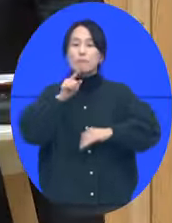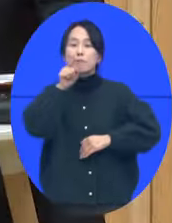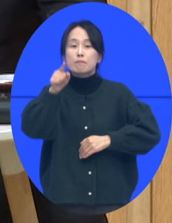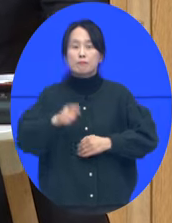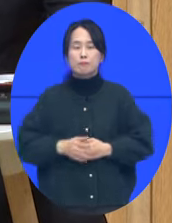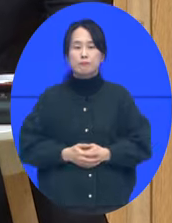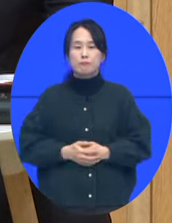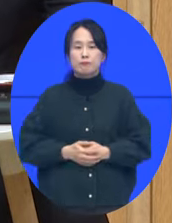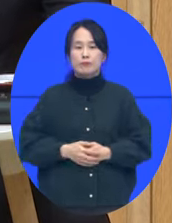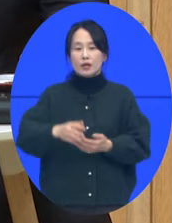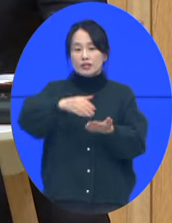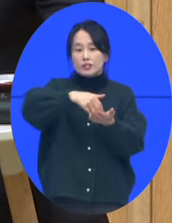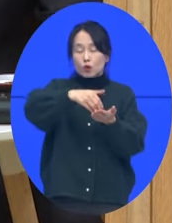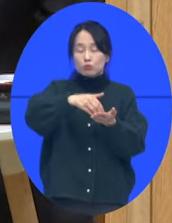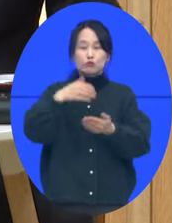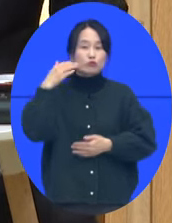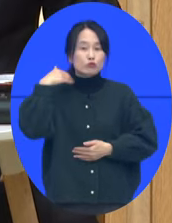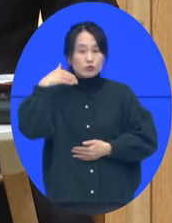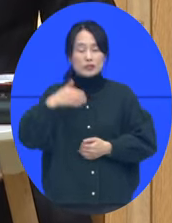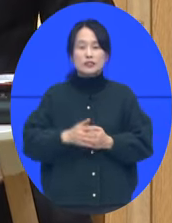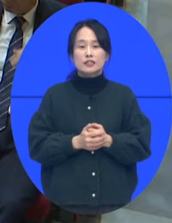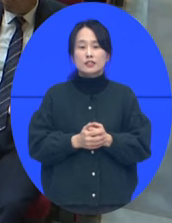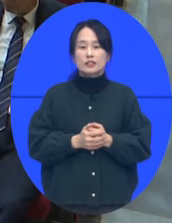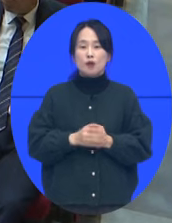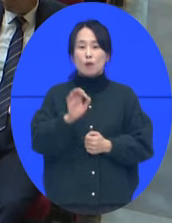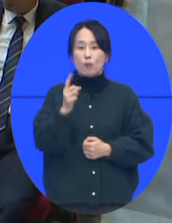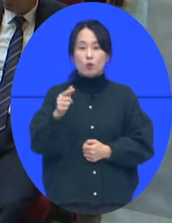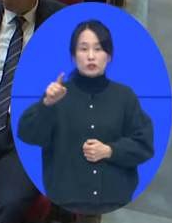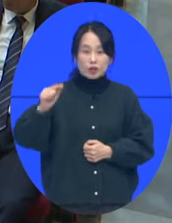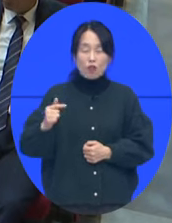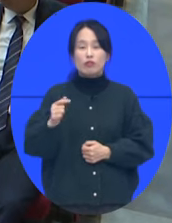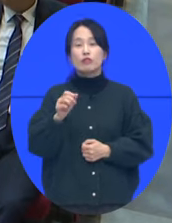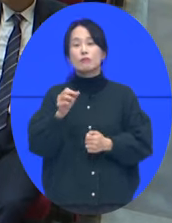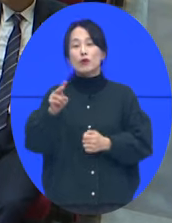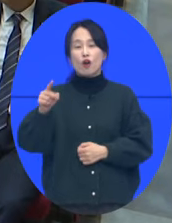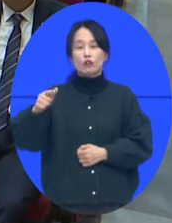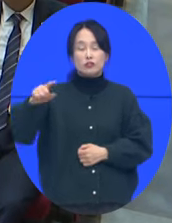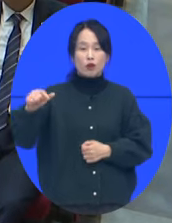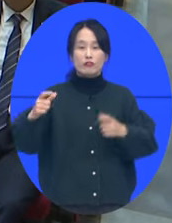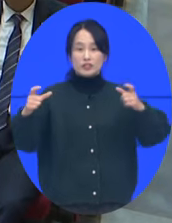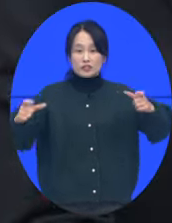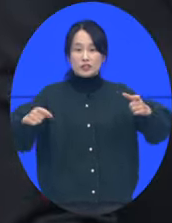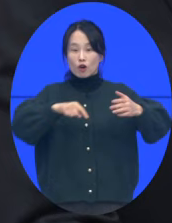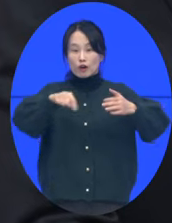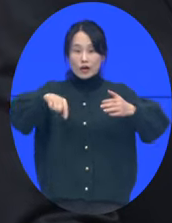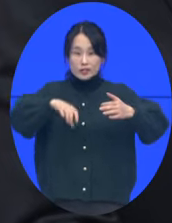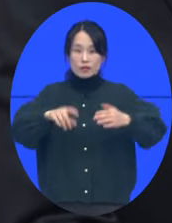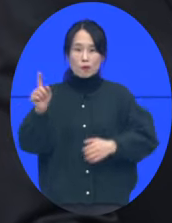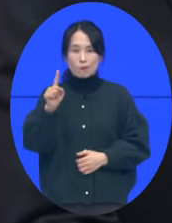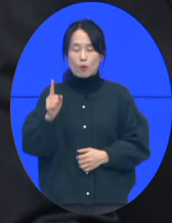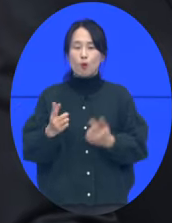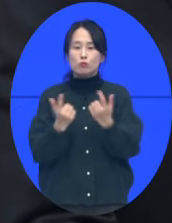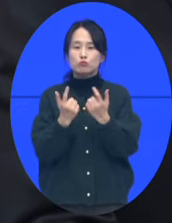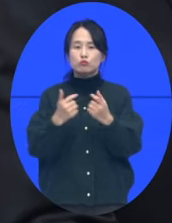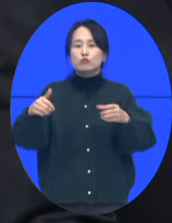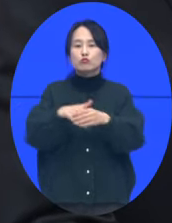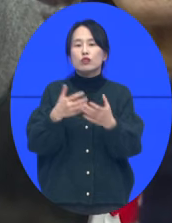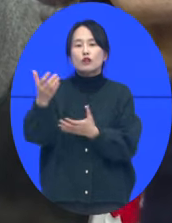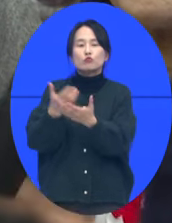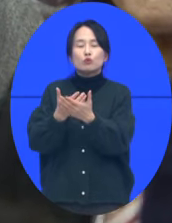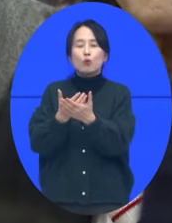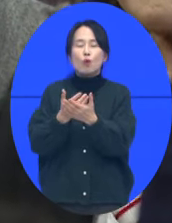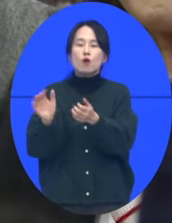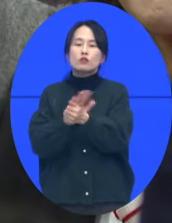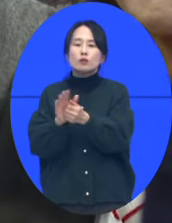밝혔습니다 의정부시 양주시 포천시 동두천시 연천군을 포함한 경원 권역은 경기북부 문화유통 서비스